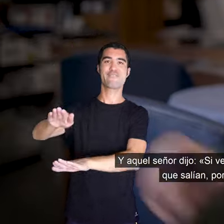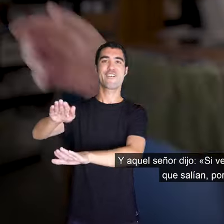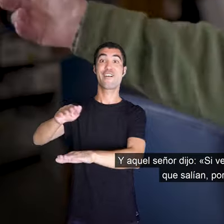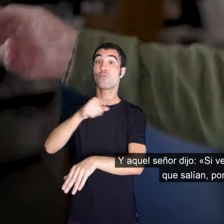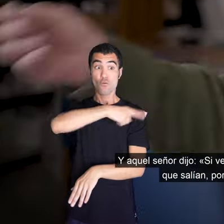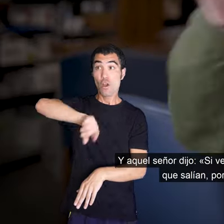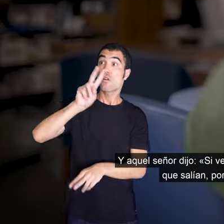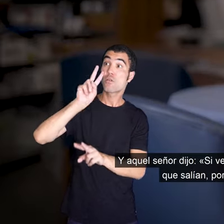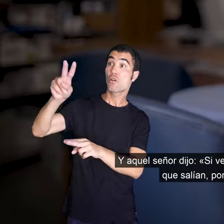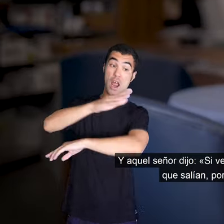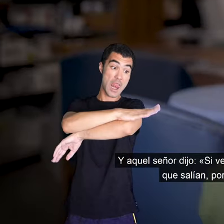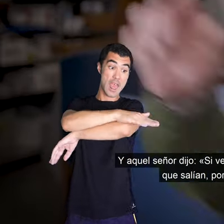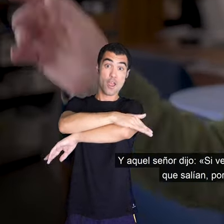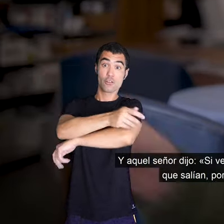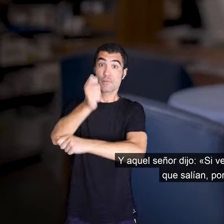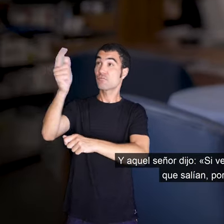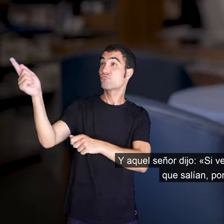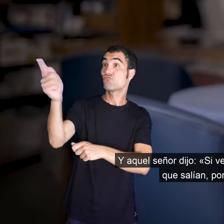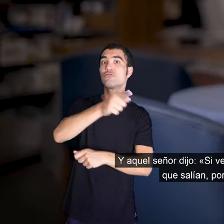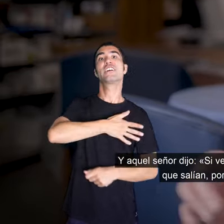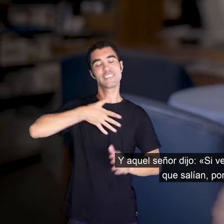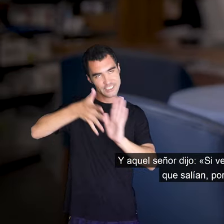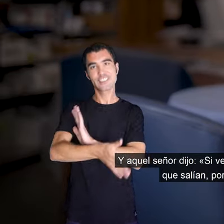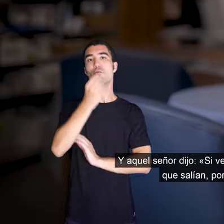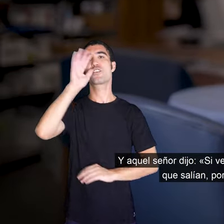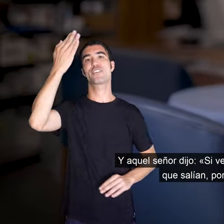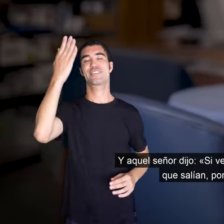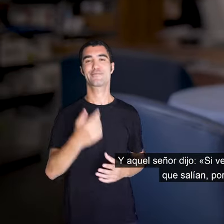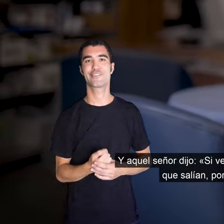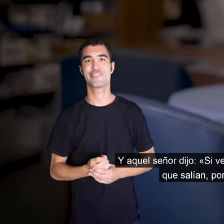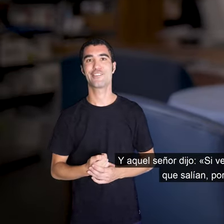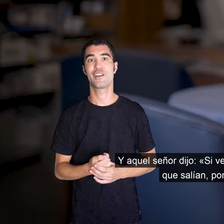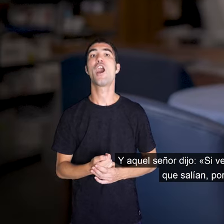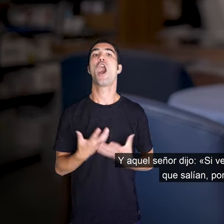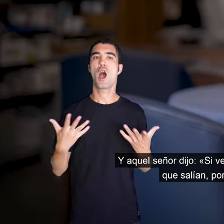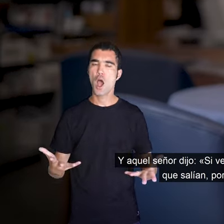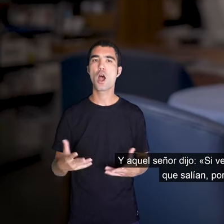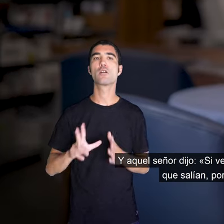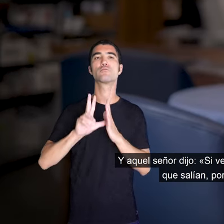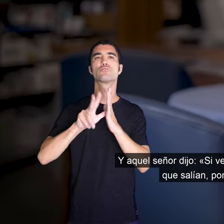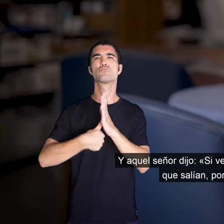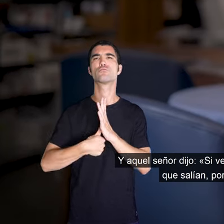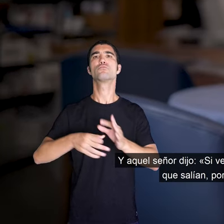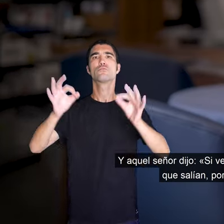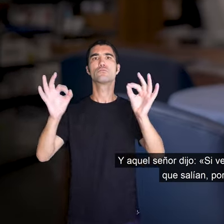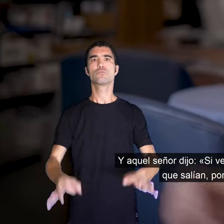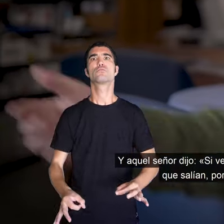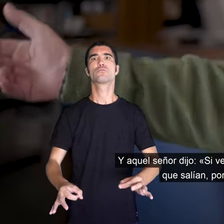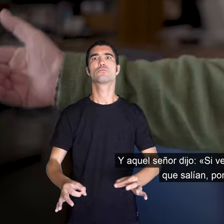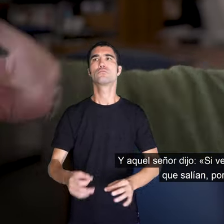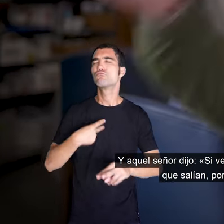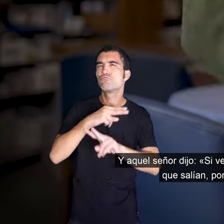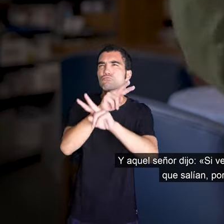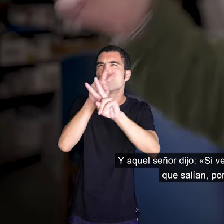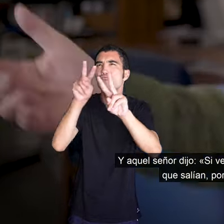Diu, si vull sortir un llagostès, diu, bon temps. Dic, callam-me, dic, bon barometro. I van